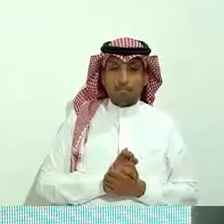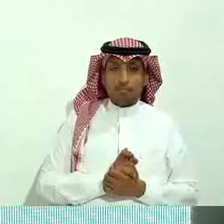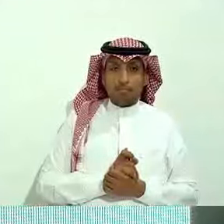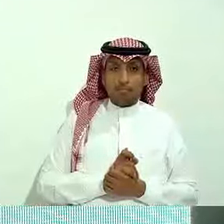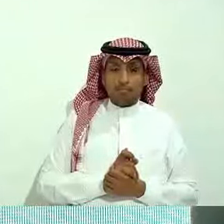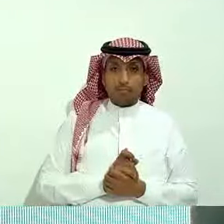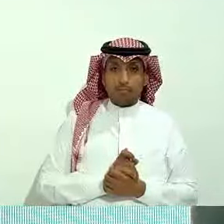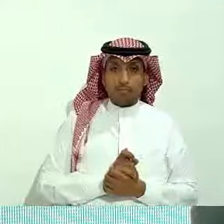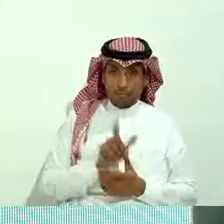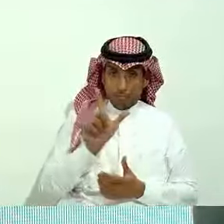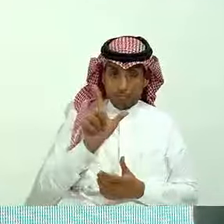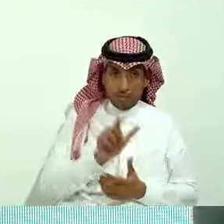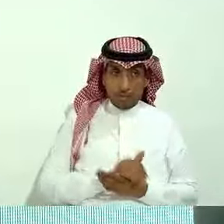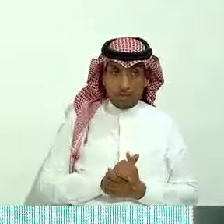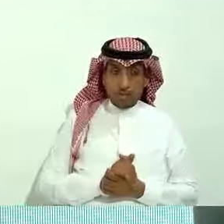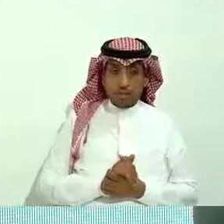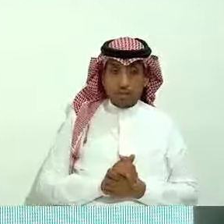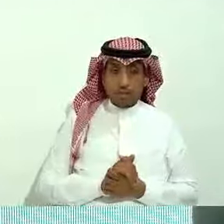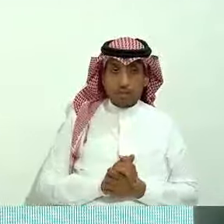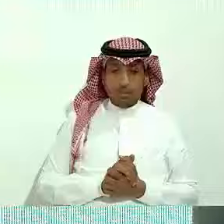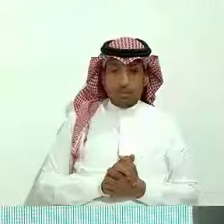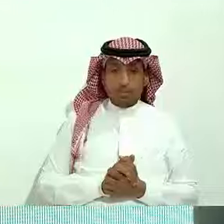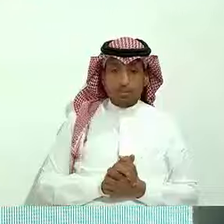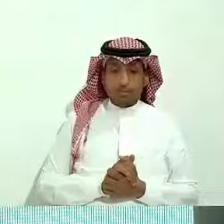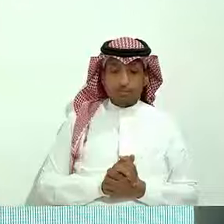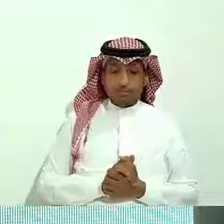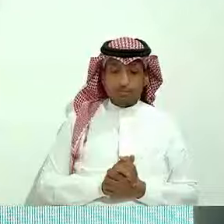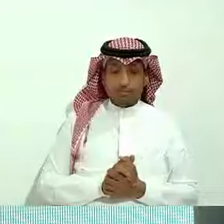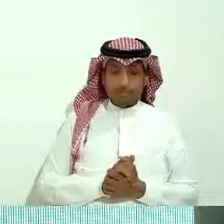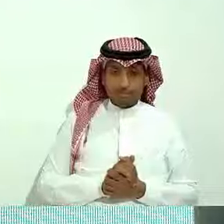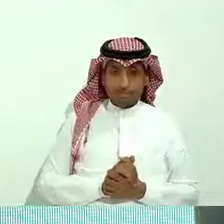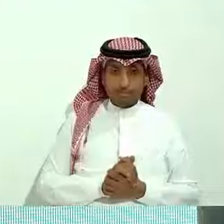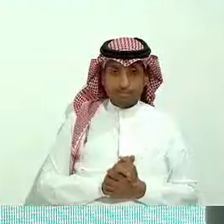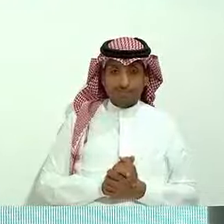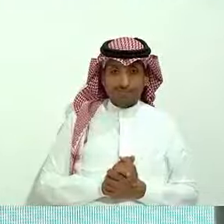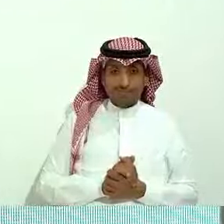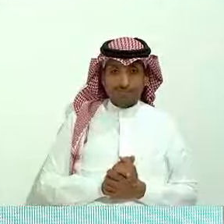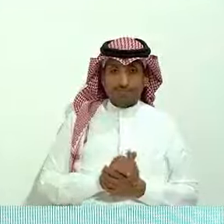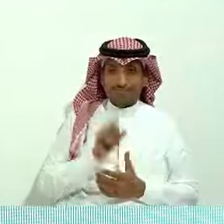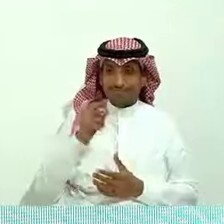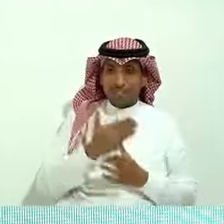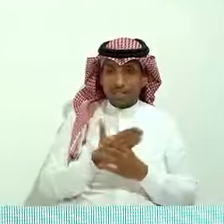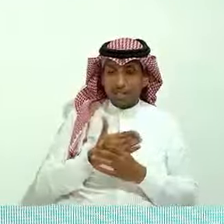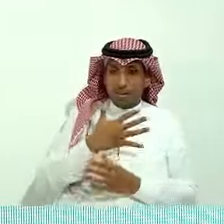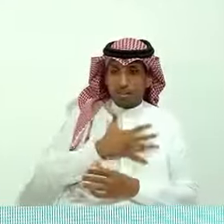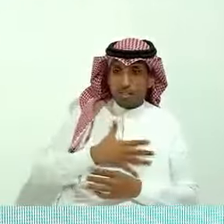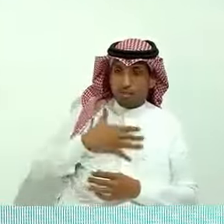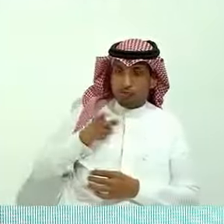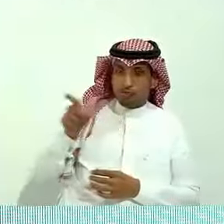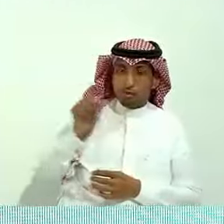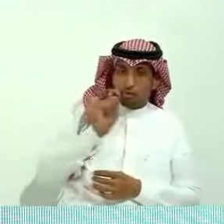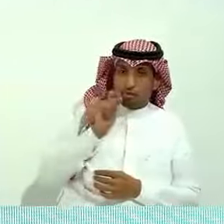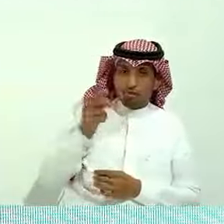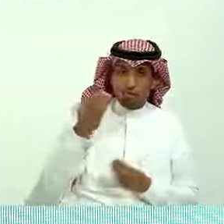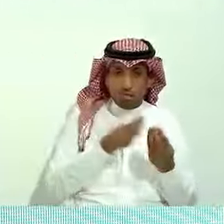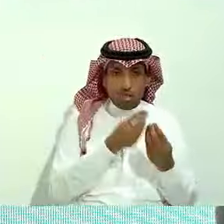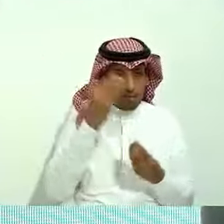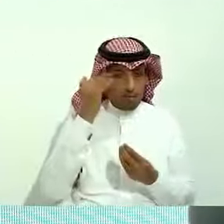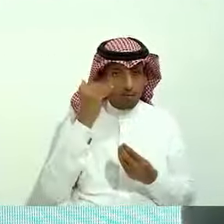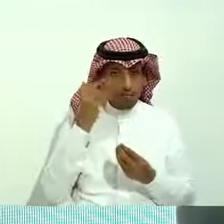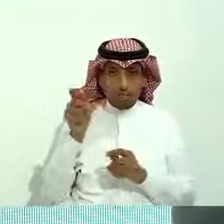صح؟ يعني ليتك تسوين ظاهر انه يعني يمكن صار في شوي غيره لطيفه من الرجال، يقول